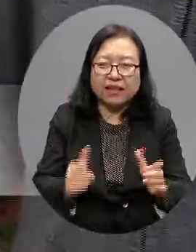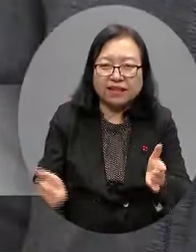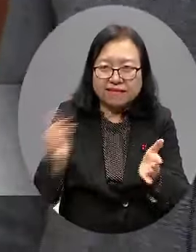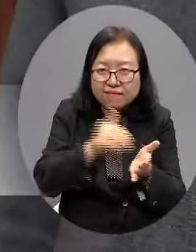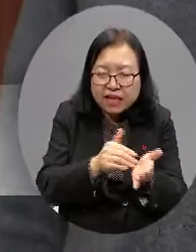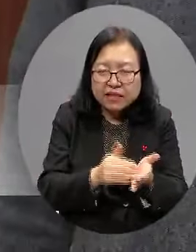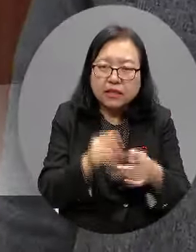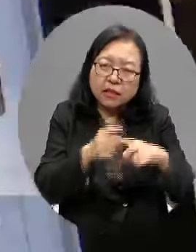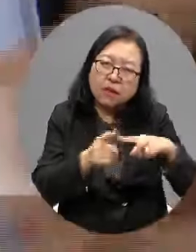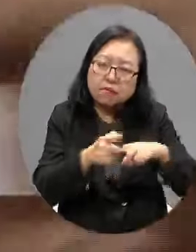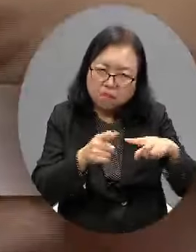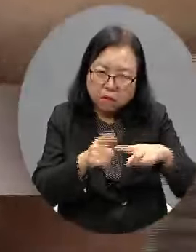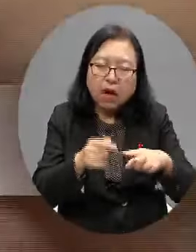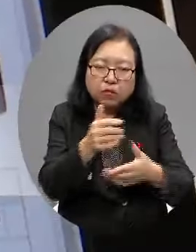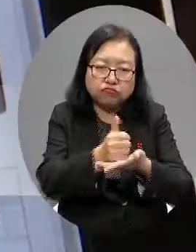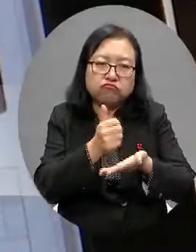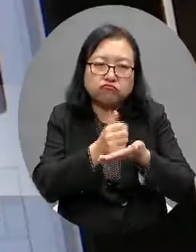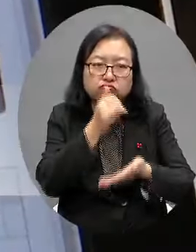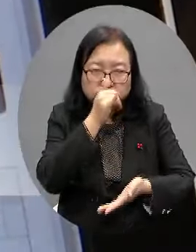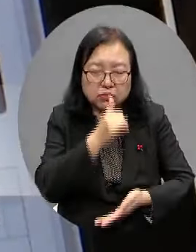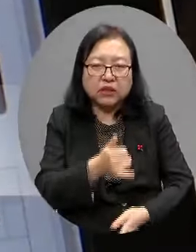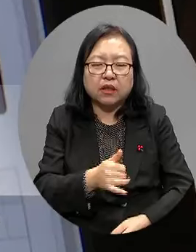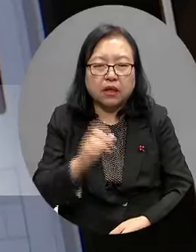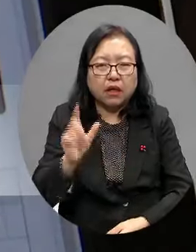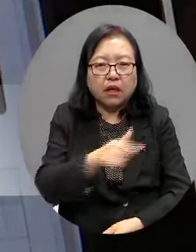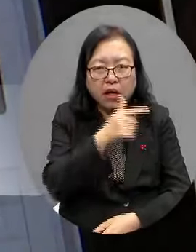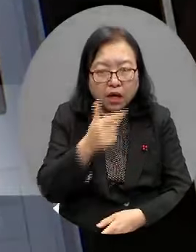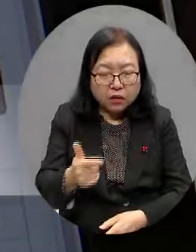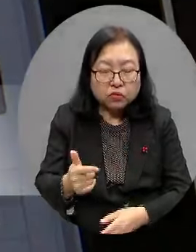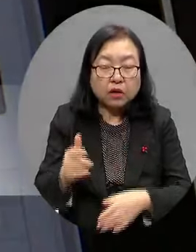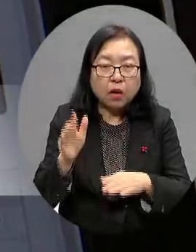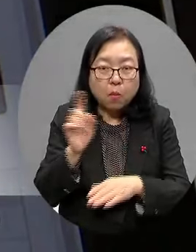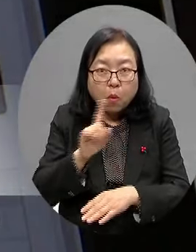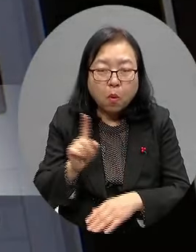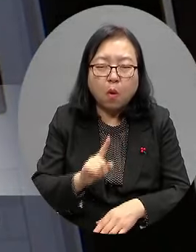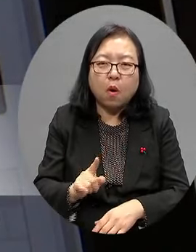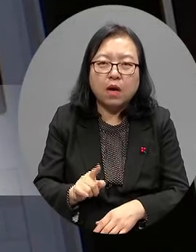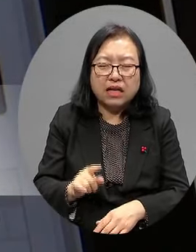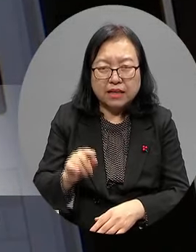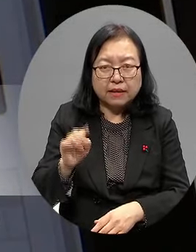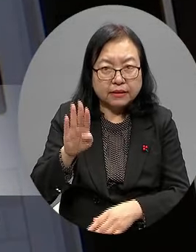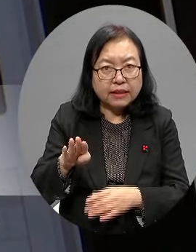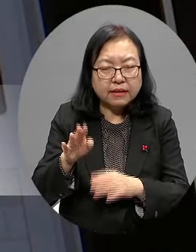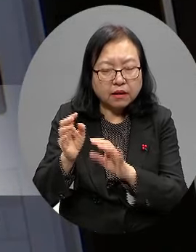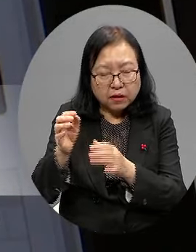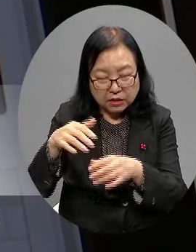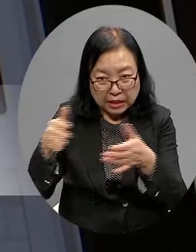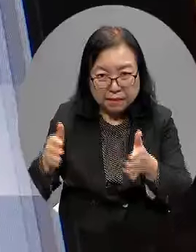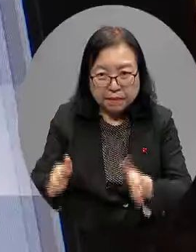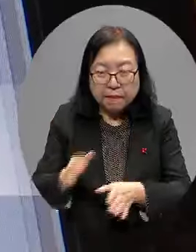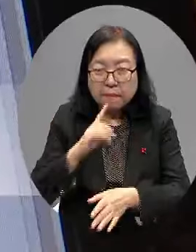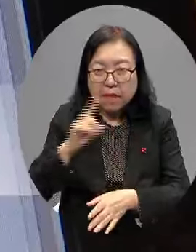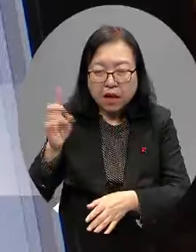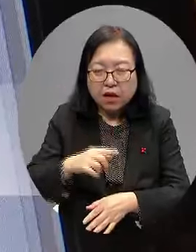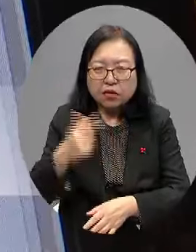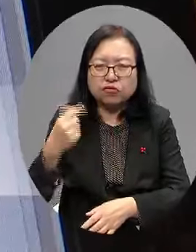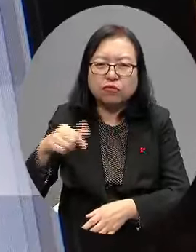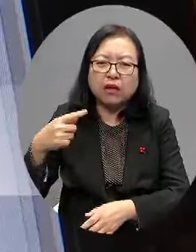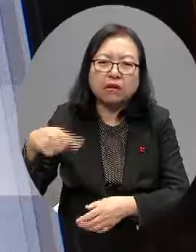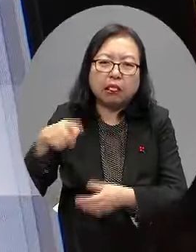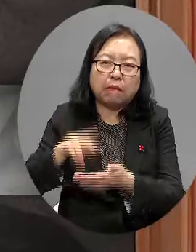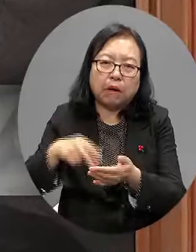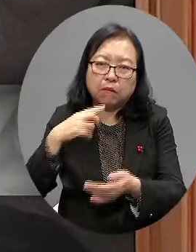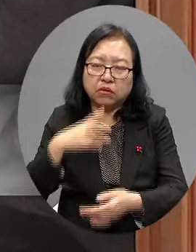절반 이상 찼던 이 식당은 하루 매상이 4 테이블, 6만 천 원뿐입니다. 예년 이맘때 들어오던